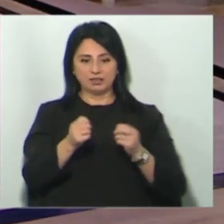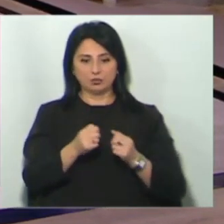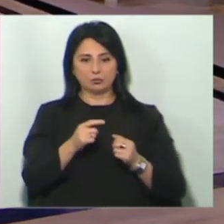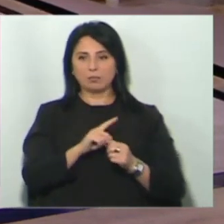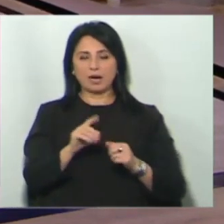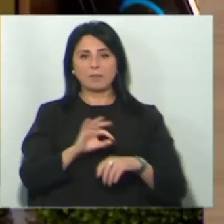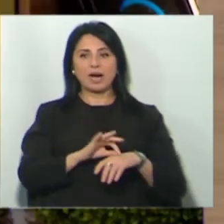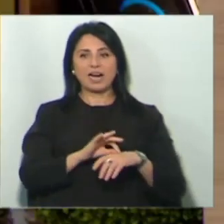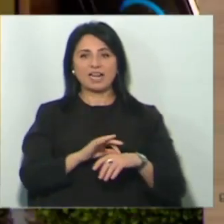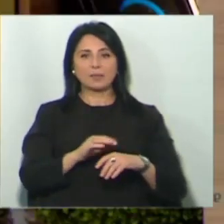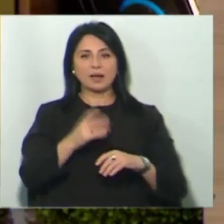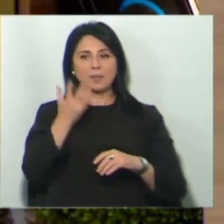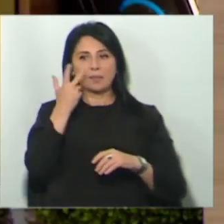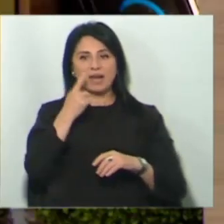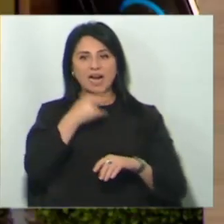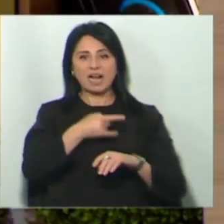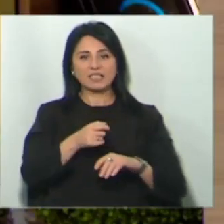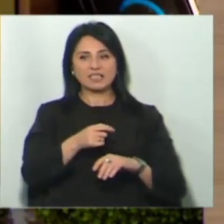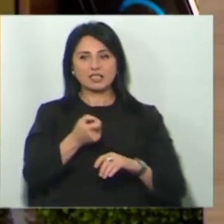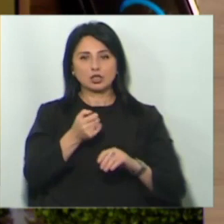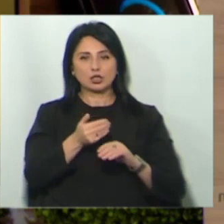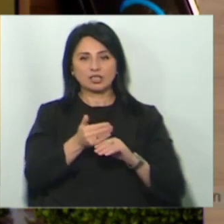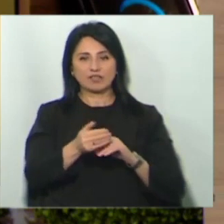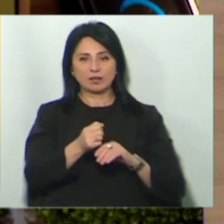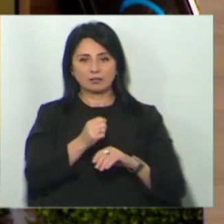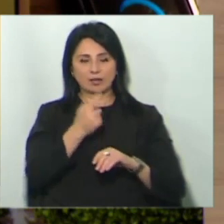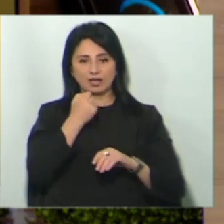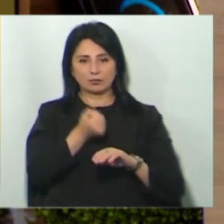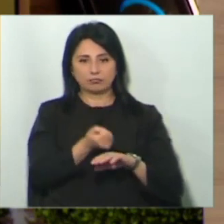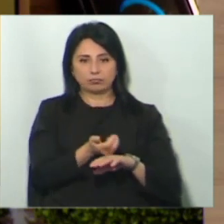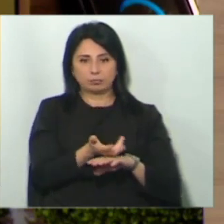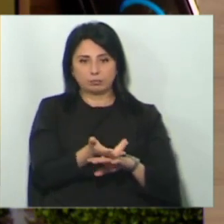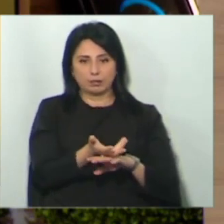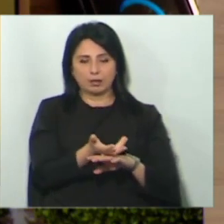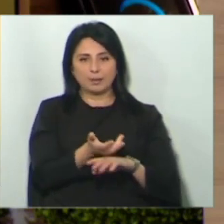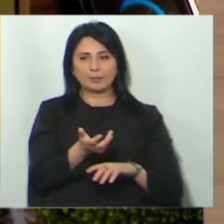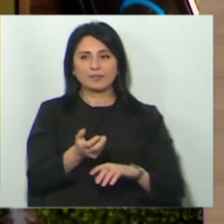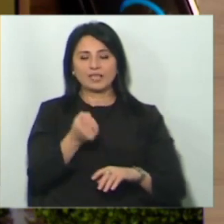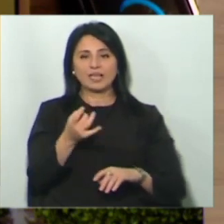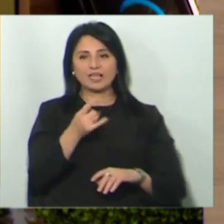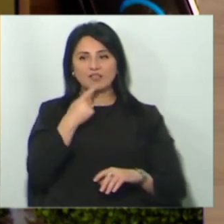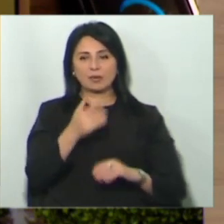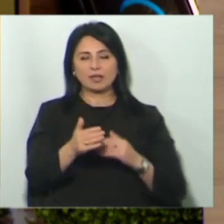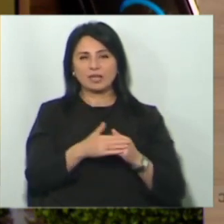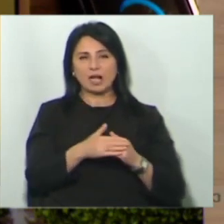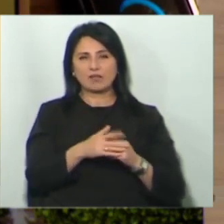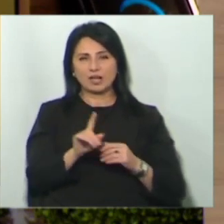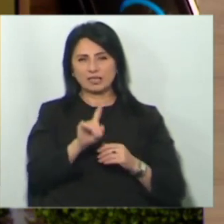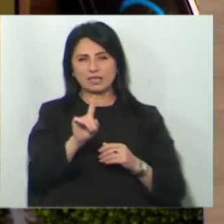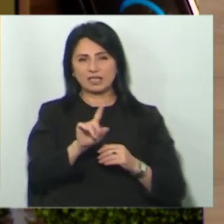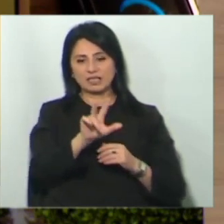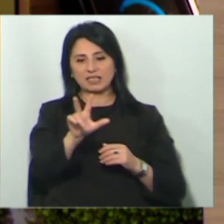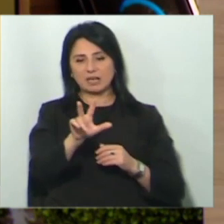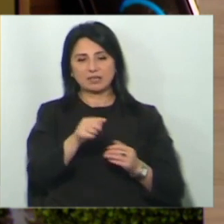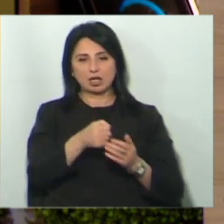გვაქვს, მაგრამ კანის ჰიპერემია, ანუ გაწითლება, ეს ცოტა მოგვიანებით გამოჩნდება. კიდევ ერთხელ ვიმეორებ, დაახლოებით 1